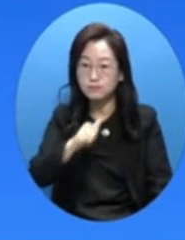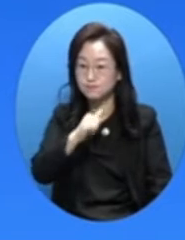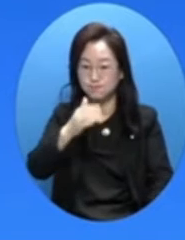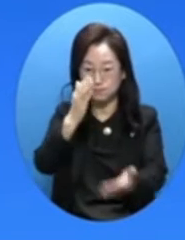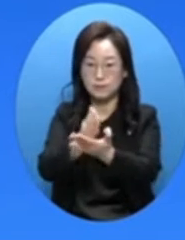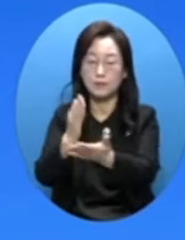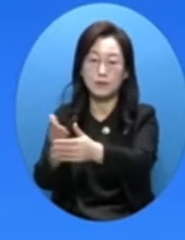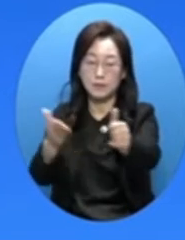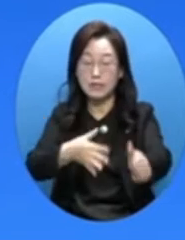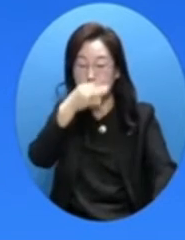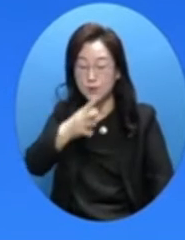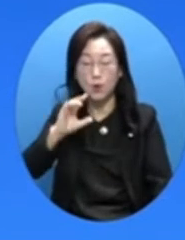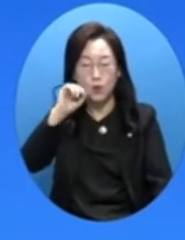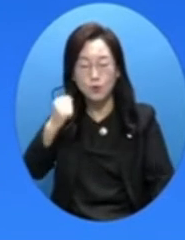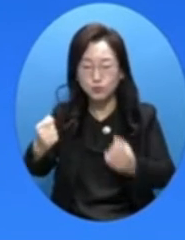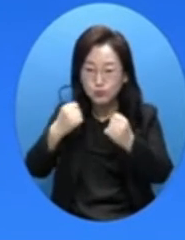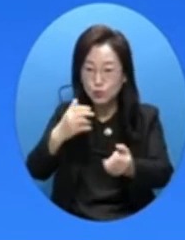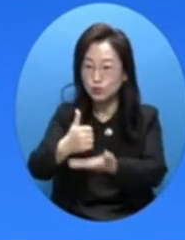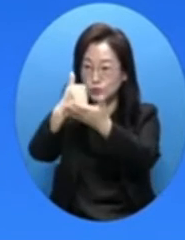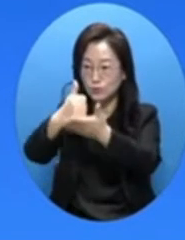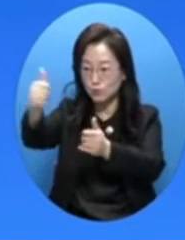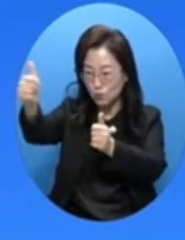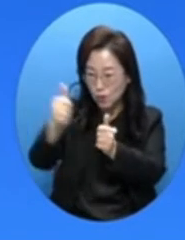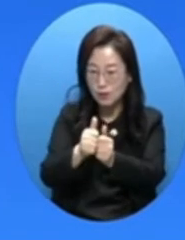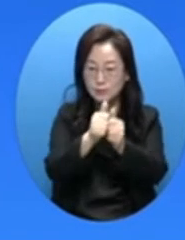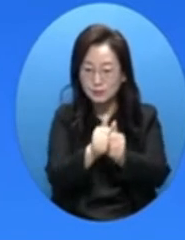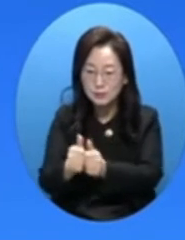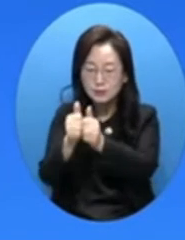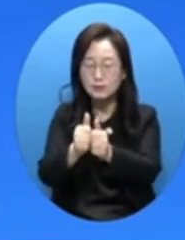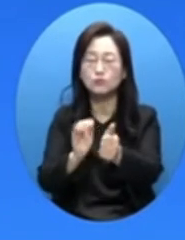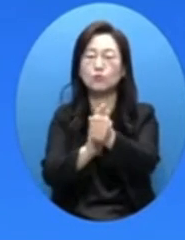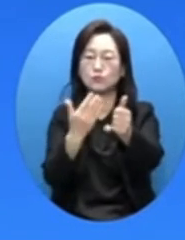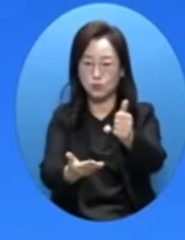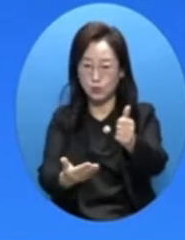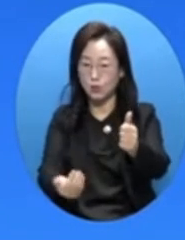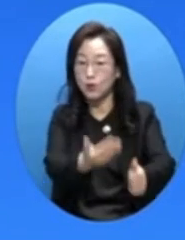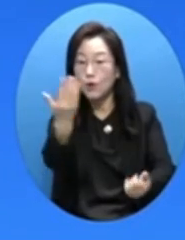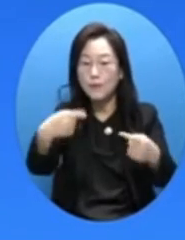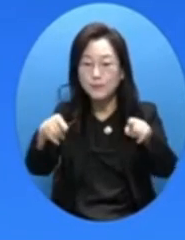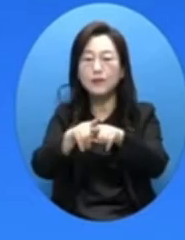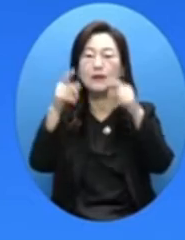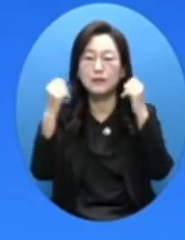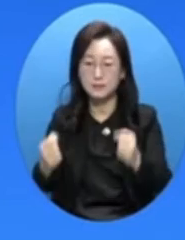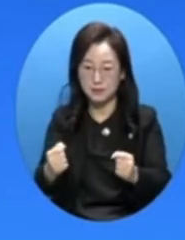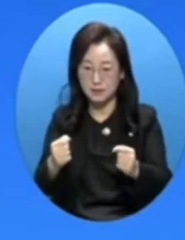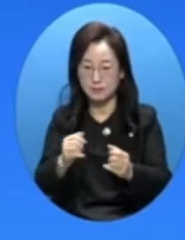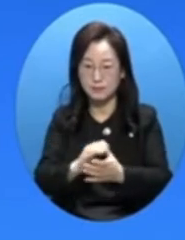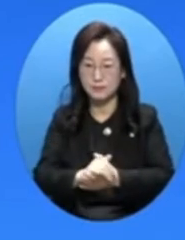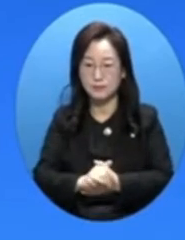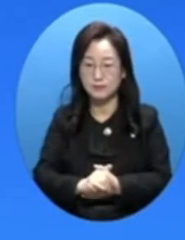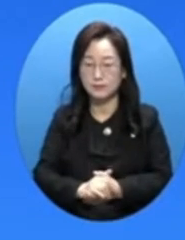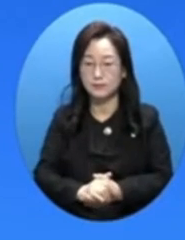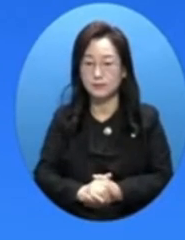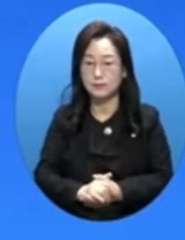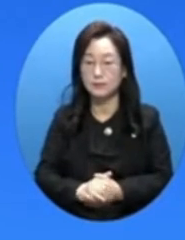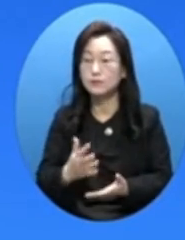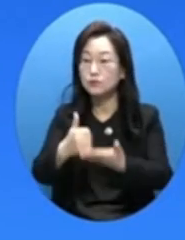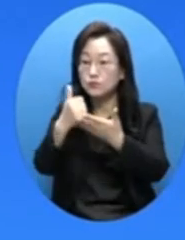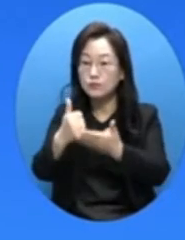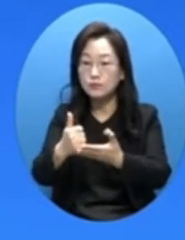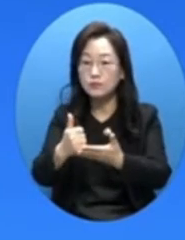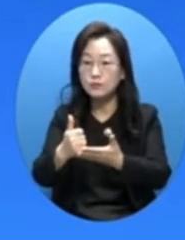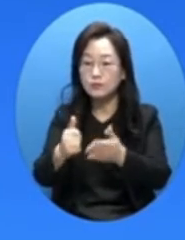그 힘들고 어려운 길에 우리 주님이 동행하고 계십니다. 주님이 지금 여러분과 함께하고 계신 것입니다. 주님은